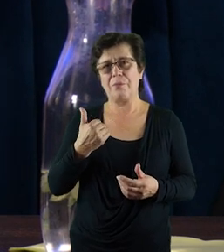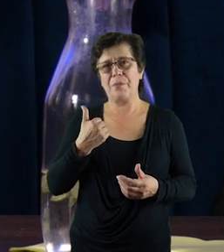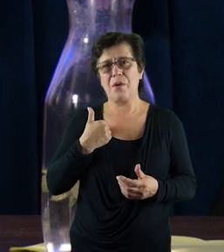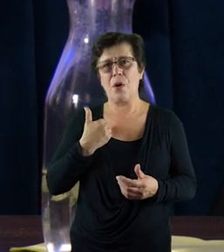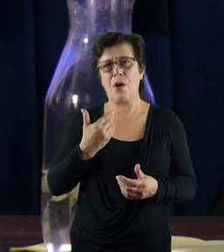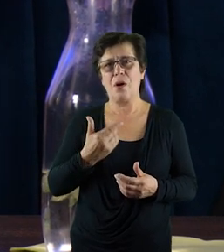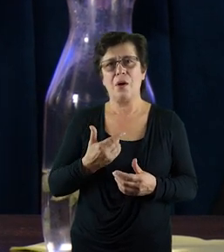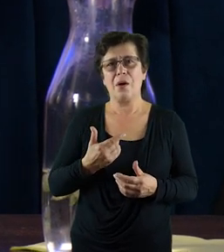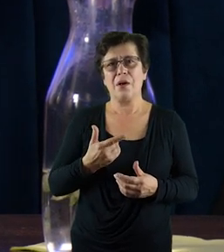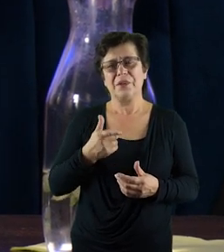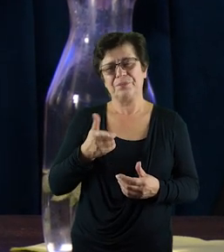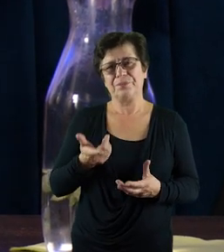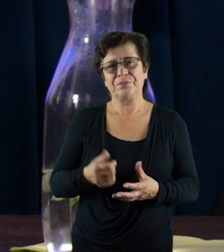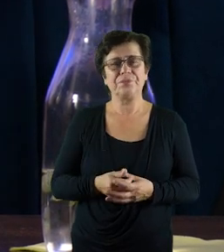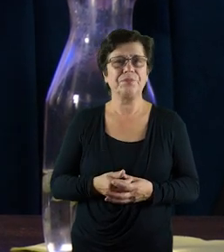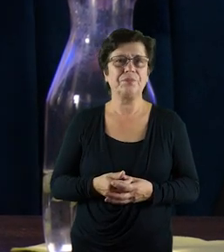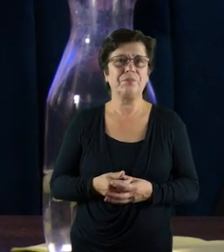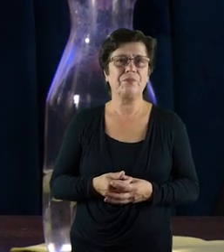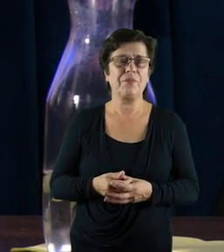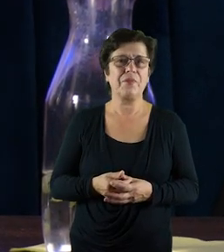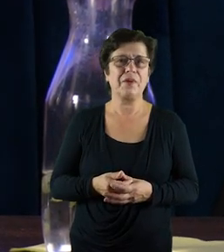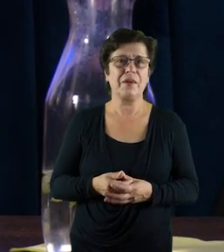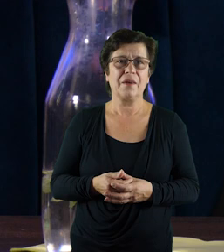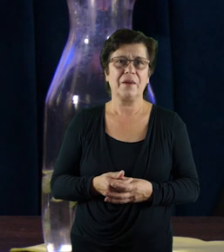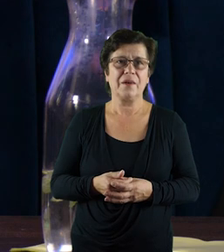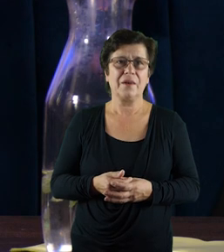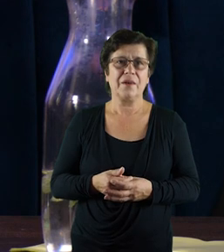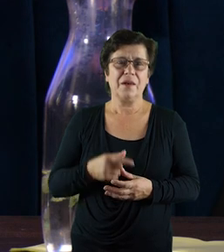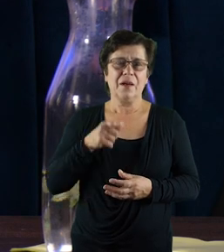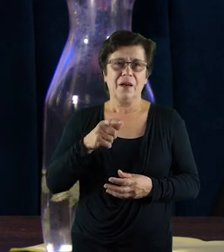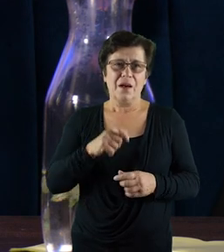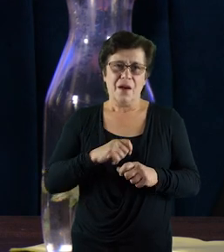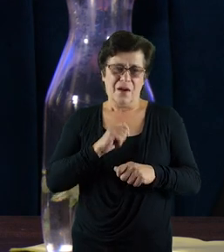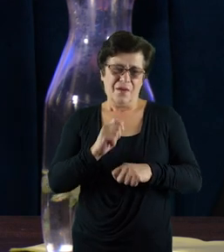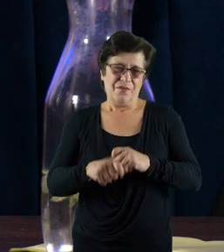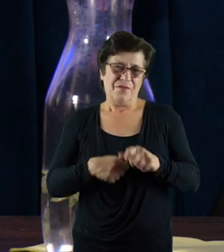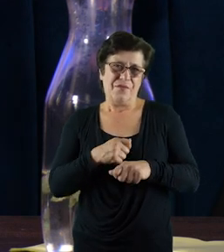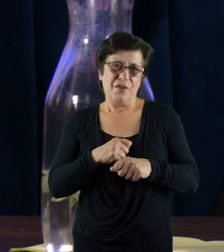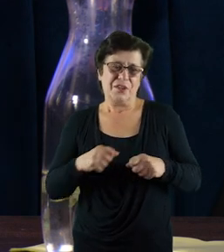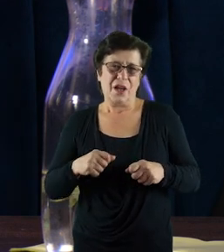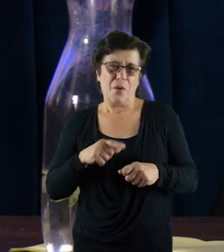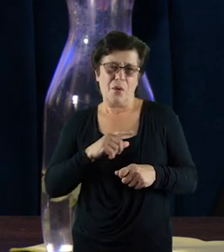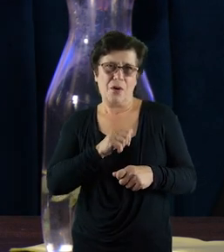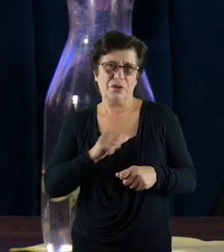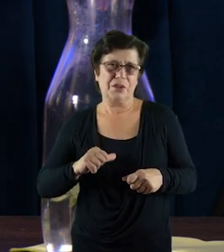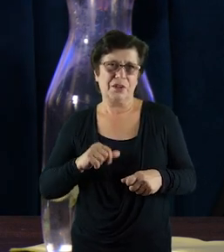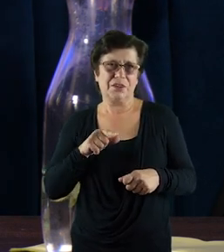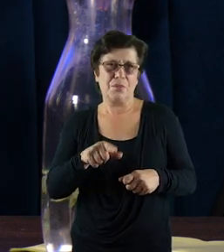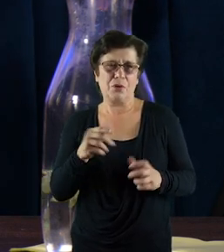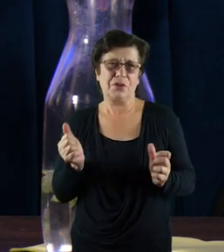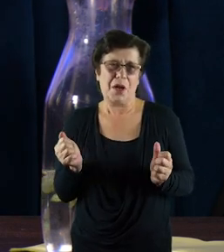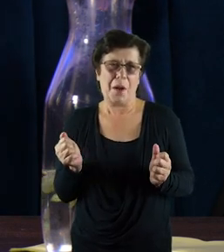Jakby to jego pójście, zastanawiam się, czy to nie wiązało się trochę z tym, że Przyboś bał się, że zostanie zapomniany i odtrącony, jeżeli